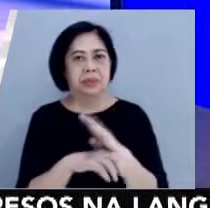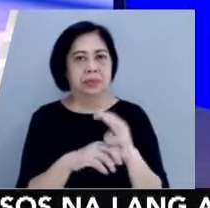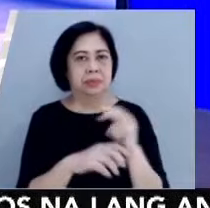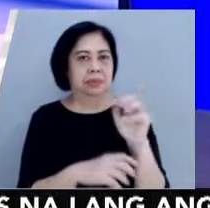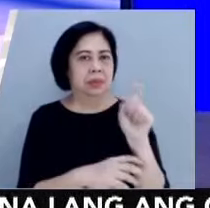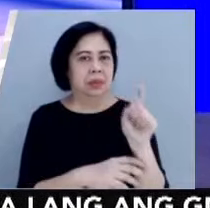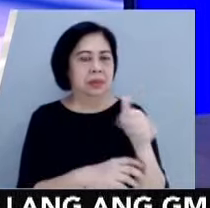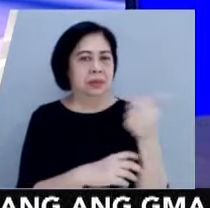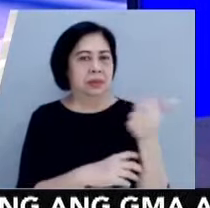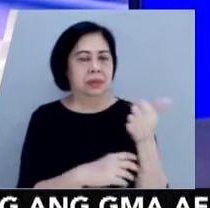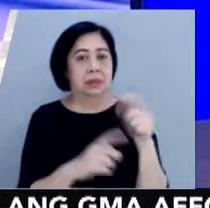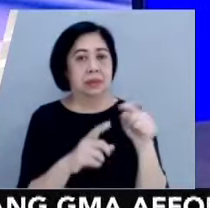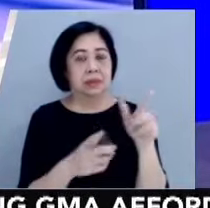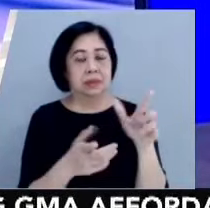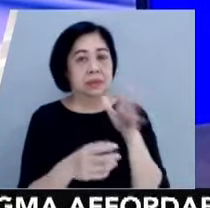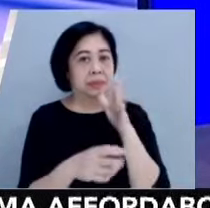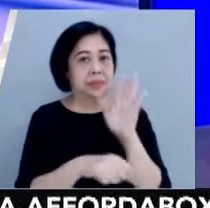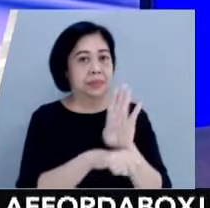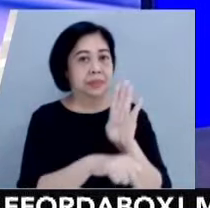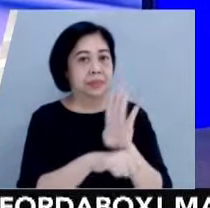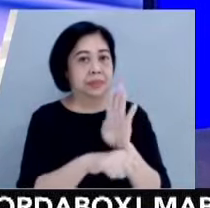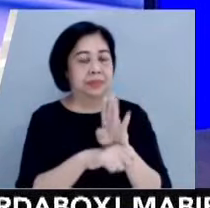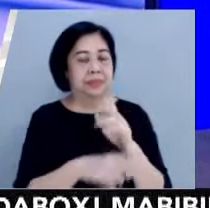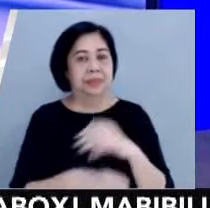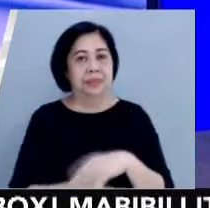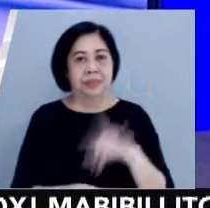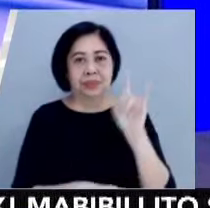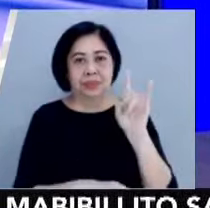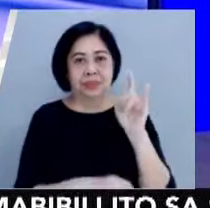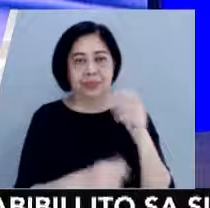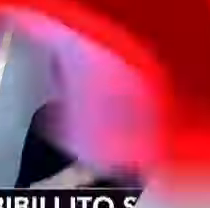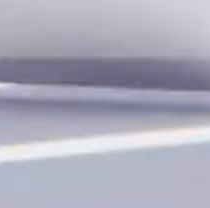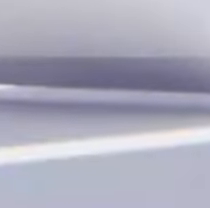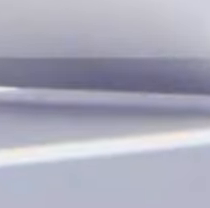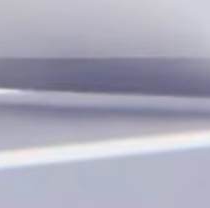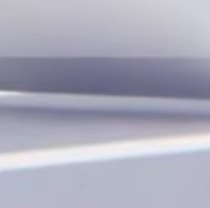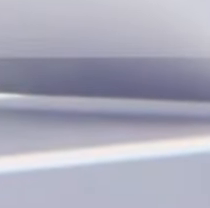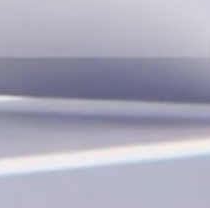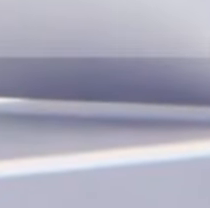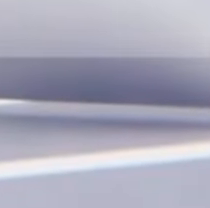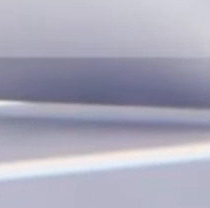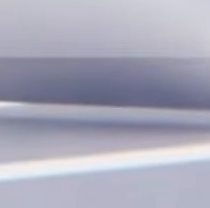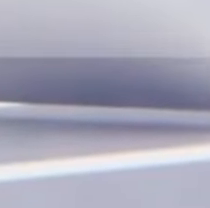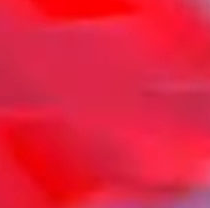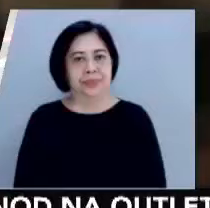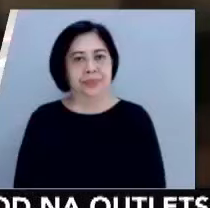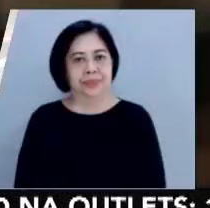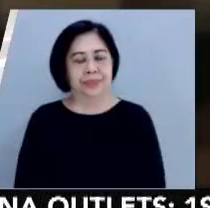as a mompreneur and endorser. Makichika tayo kay Aubrey Carampel.